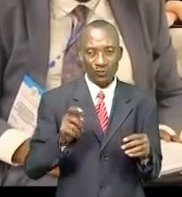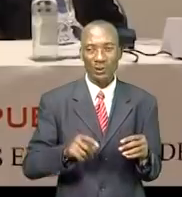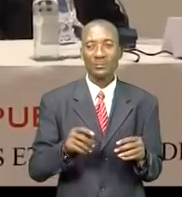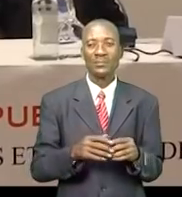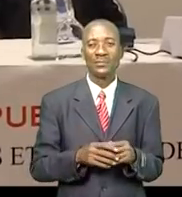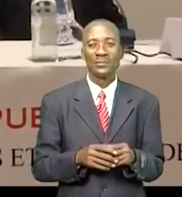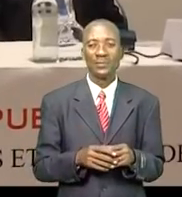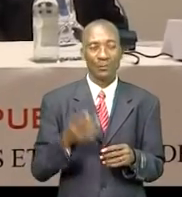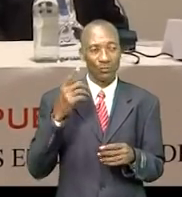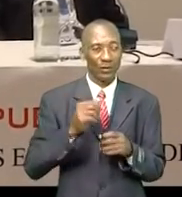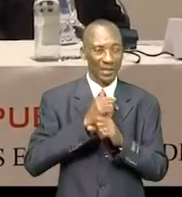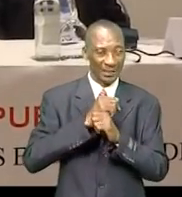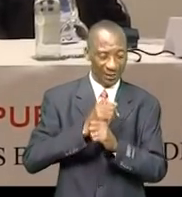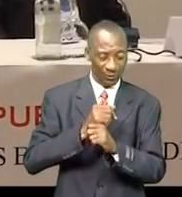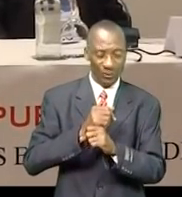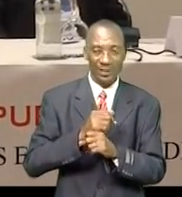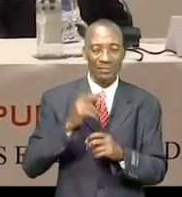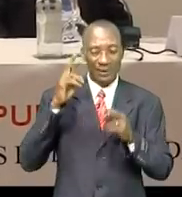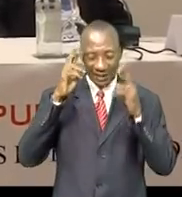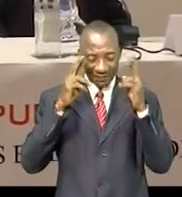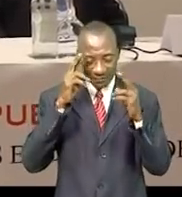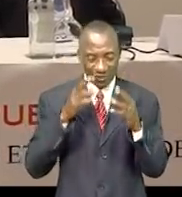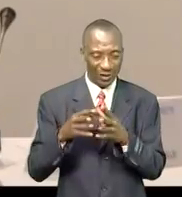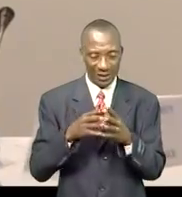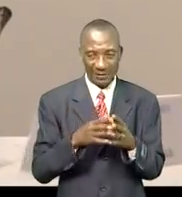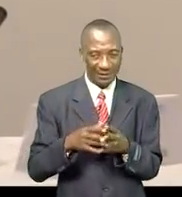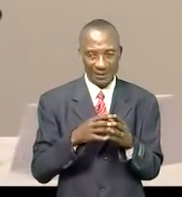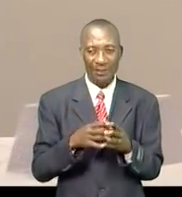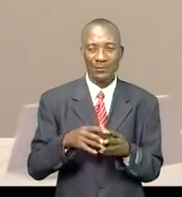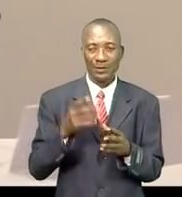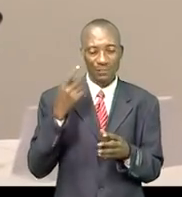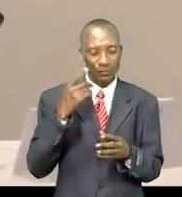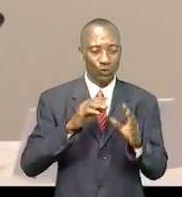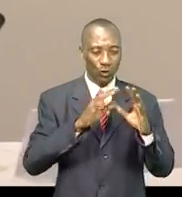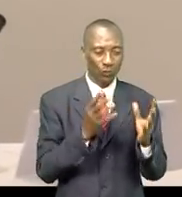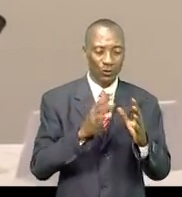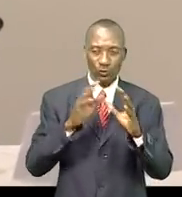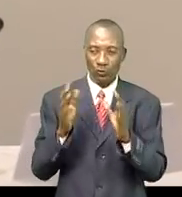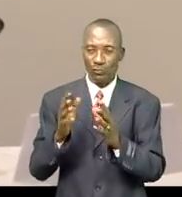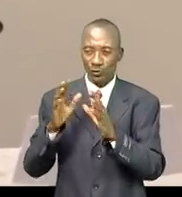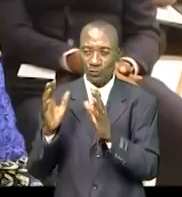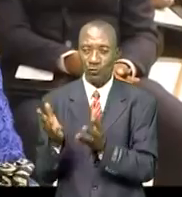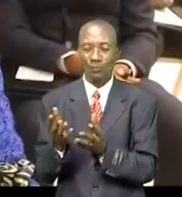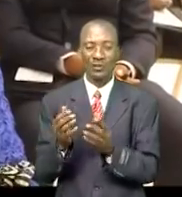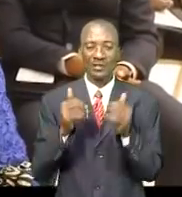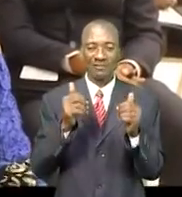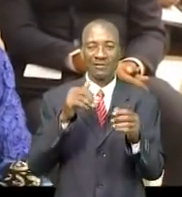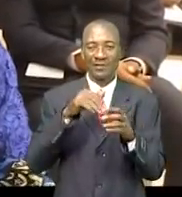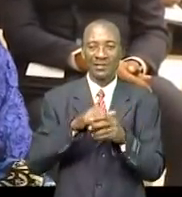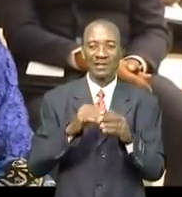l'insécurité et il faut réfléchir à comment résoudre les violences communautaires et restaurer, consolider